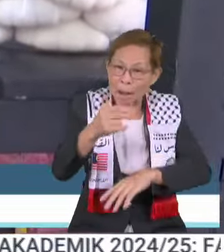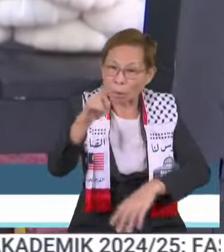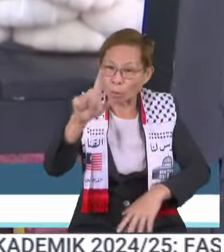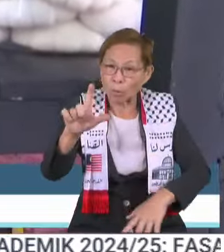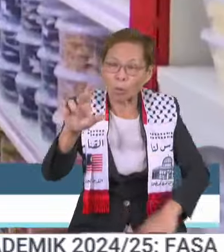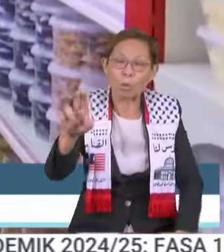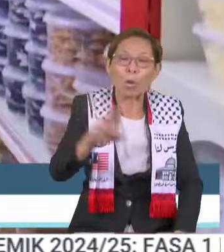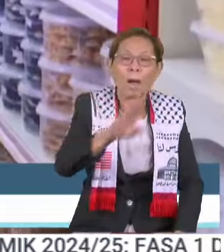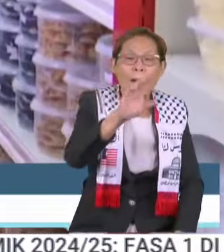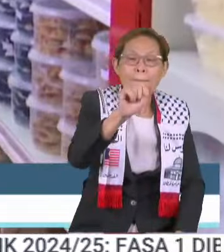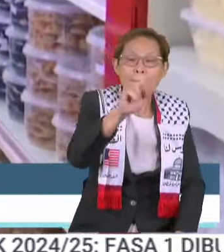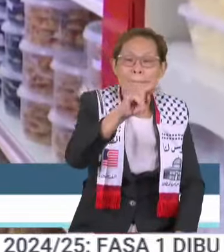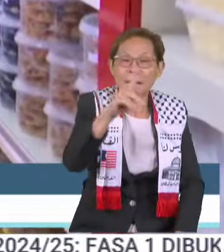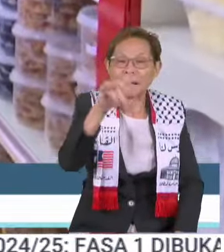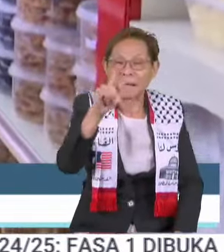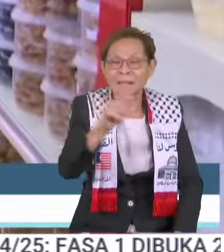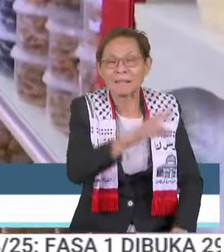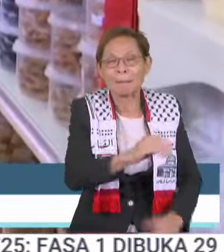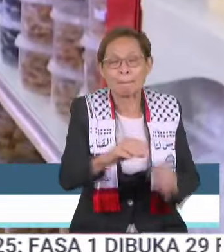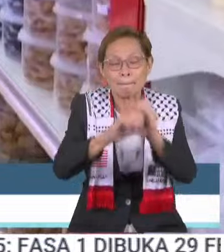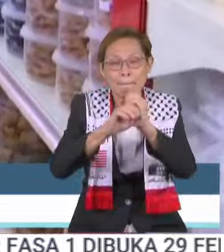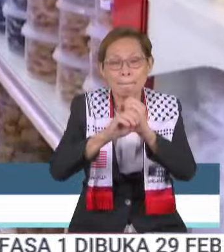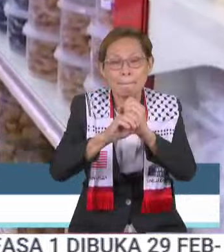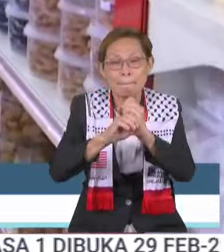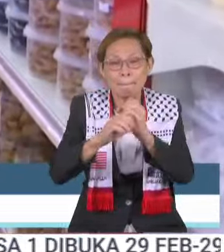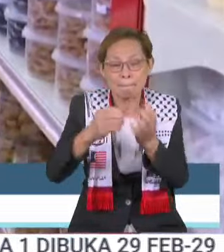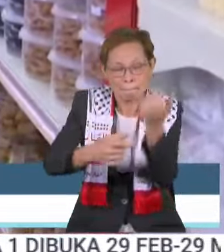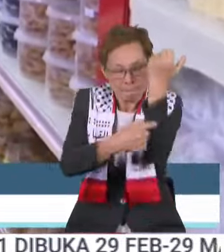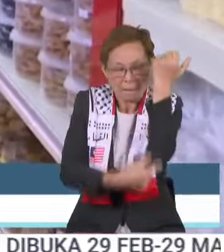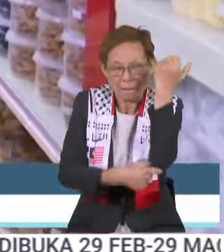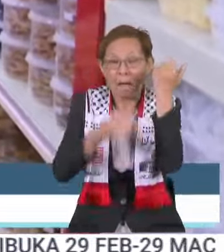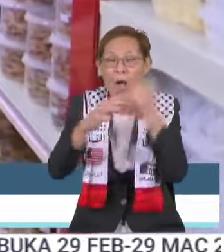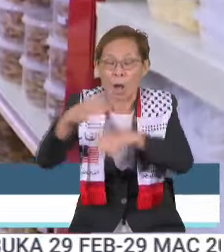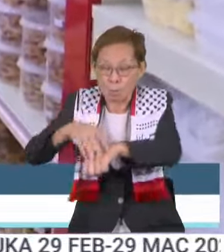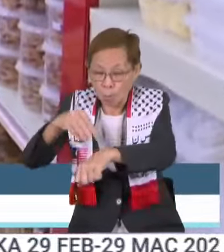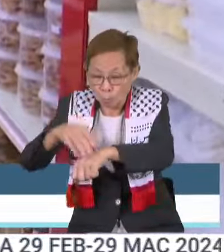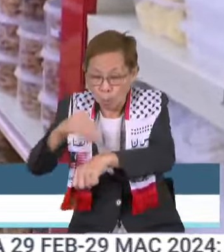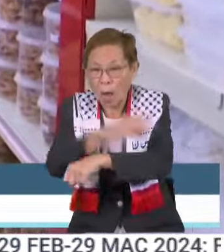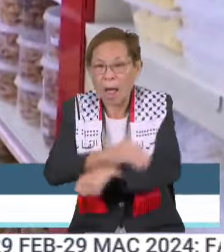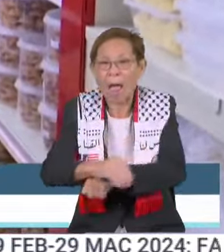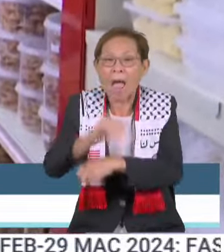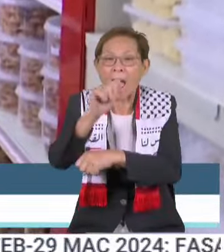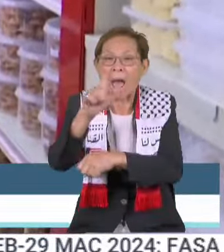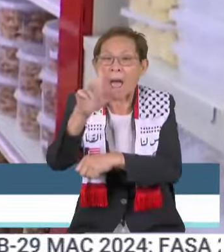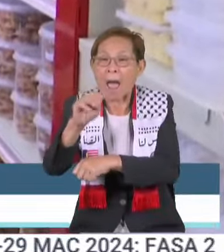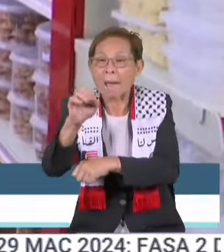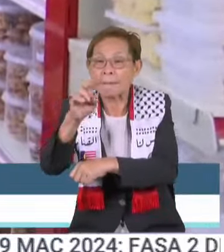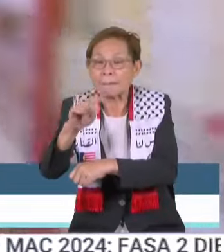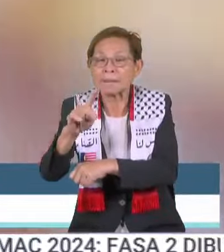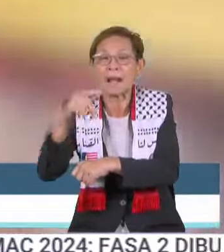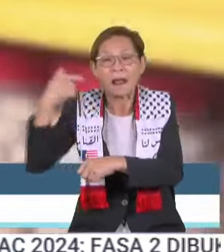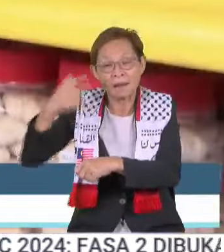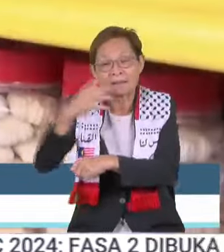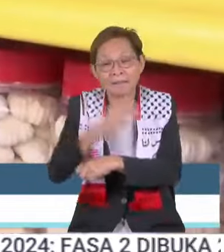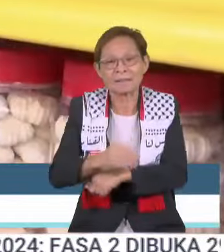bangkit, makmur dan batang burung. Manakala kuih moden seperti animal London, tak nanas dan